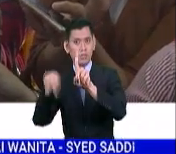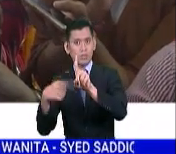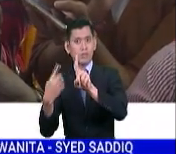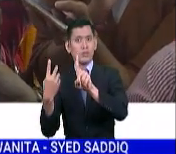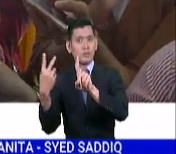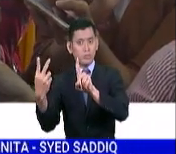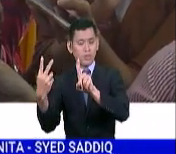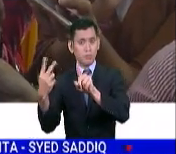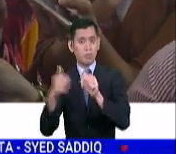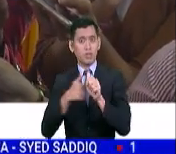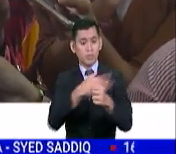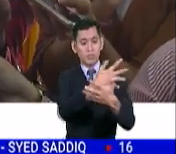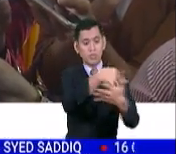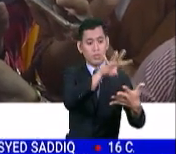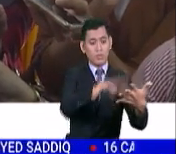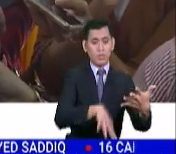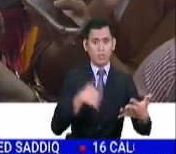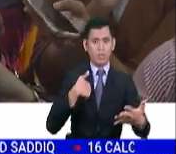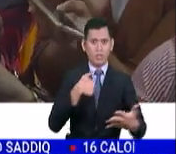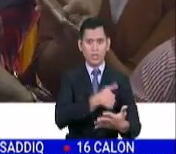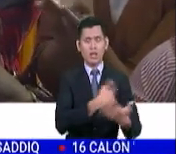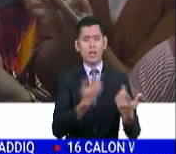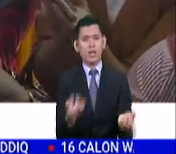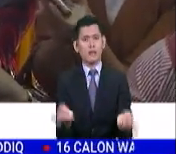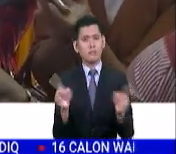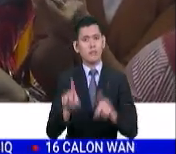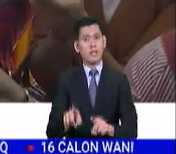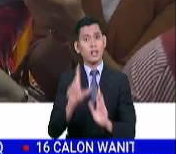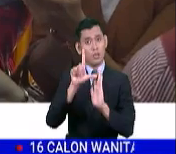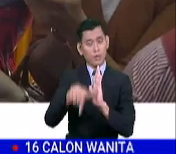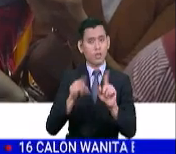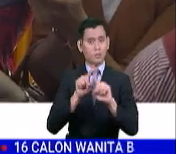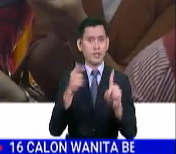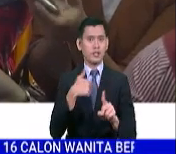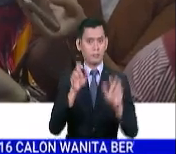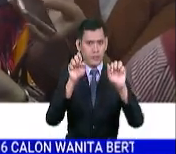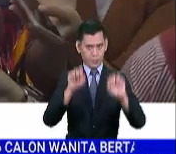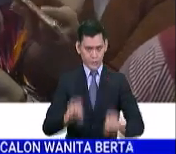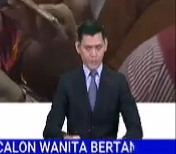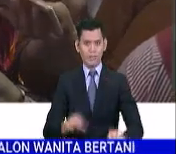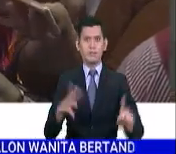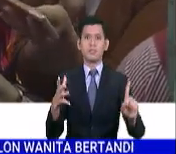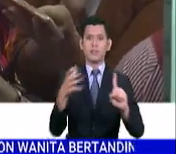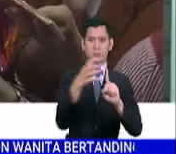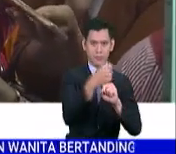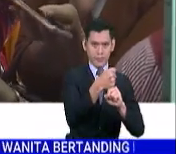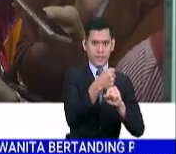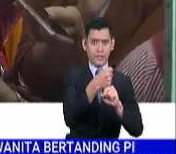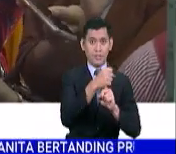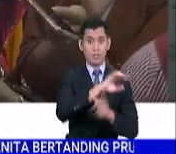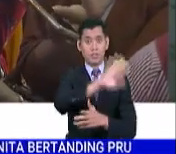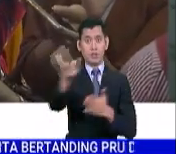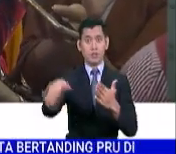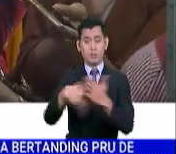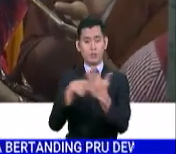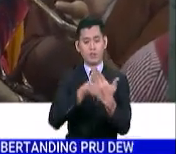ni memang ikut jadual? Kita mengalami sedikit kelewatan tetapi kita boleh catch up balik. Secara